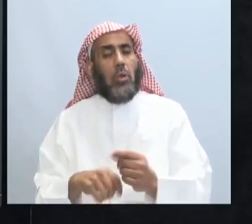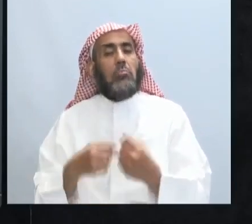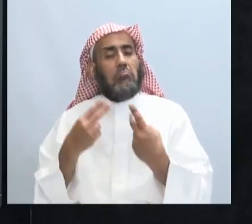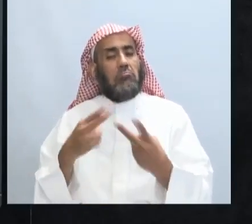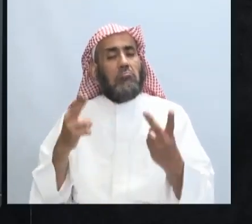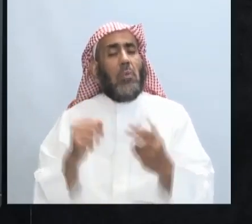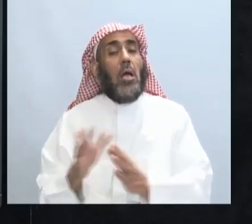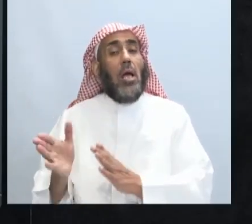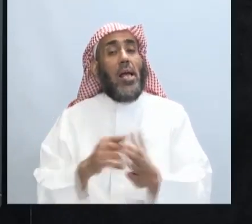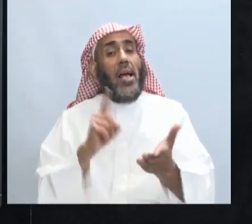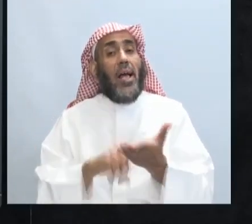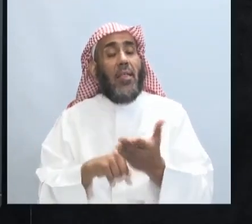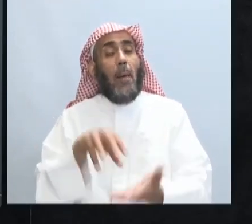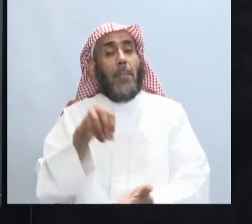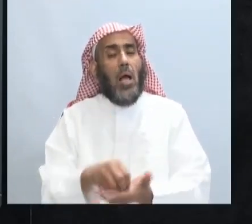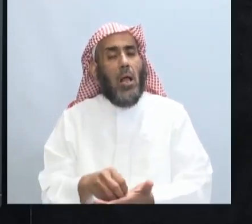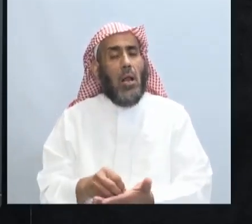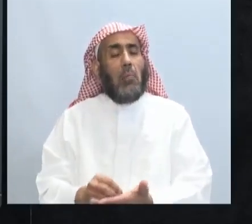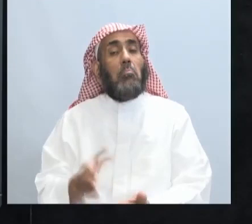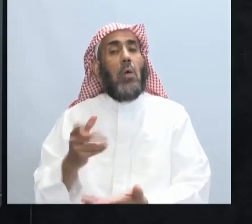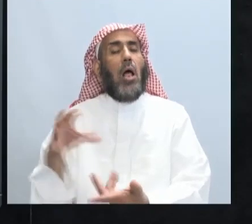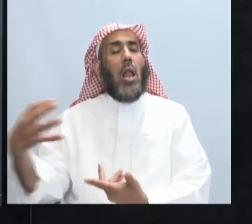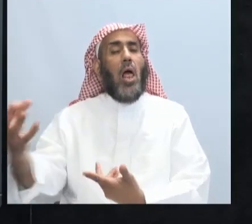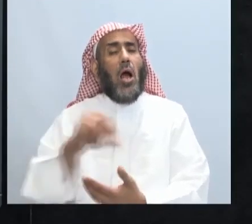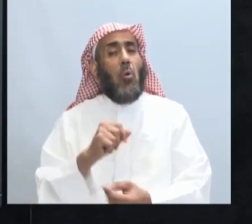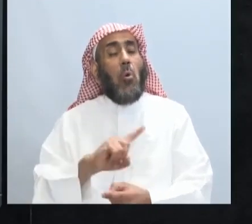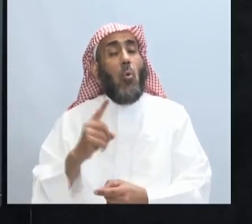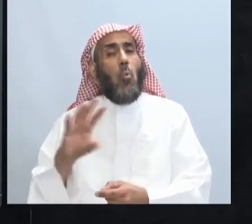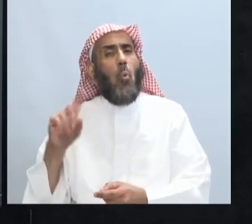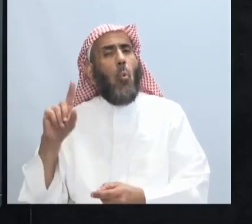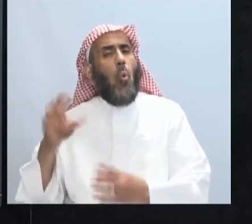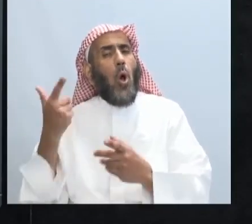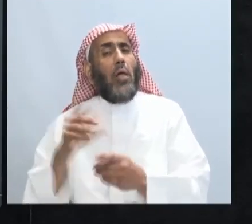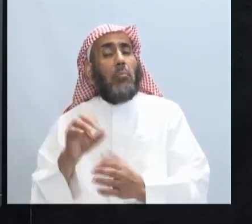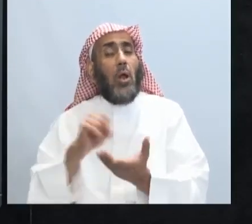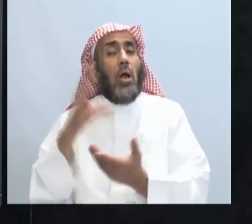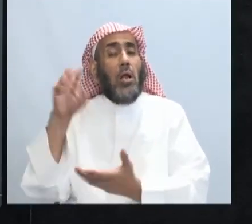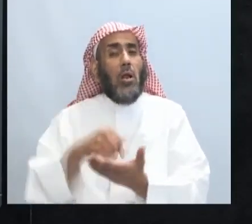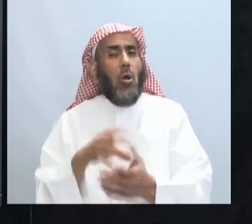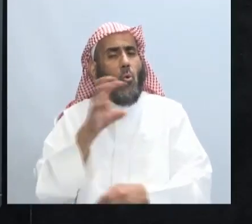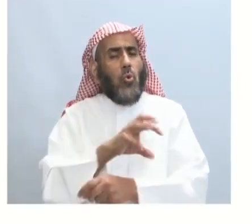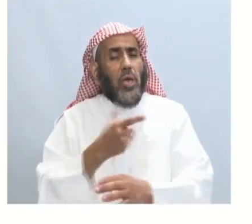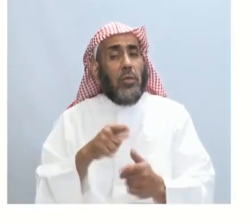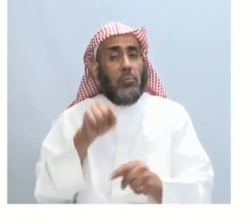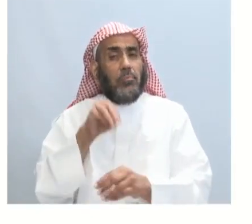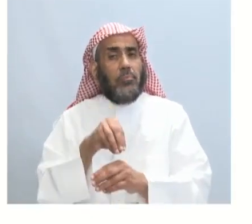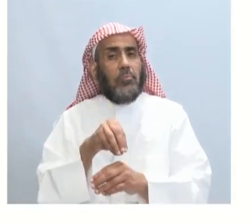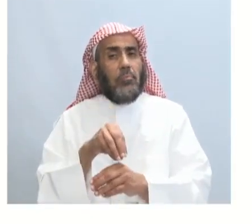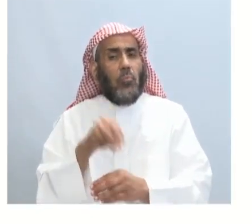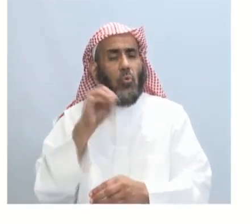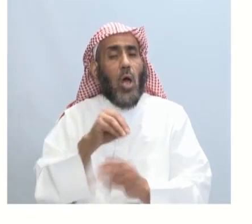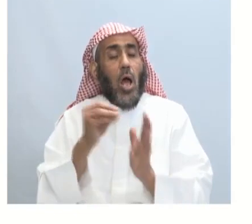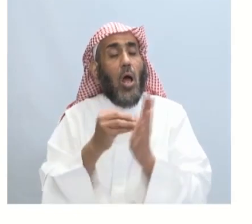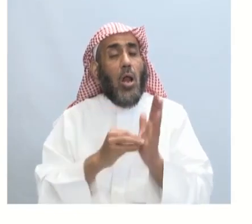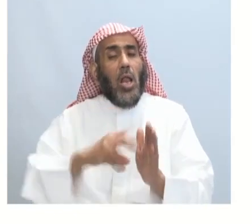فاذا هذا محل الحق العيني ما هو مميزات محل الحق العيني انه يرد على ماذا يرد على